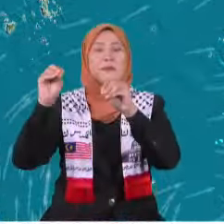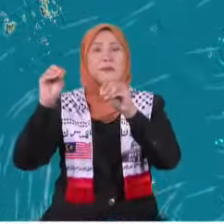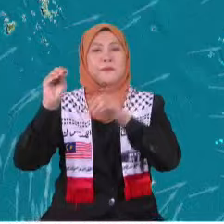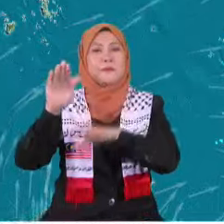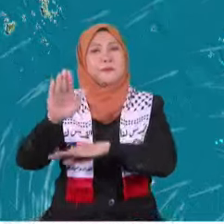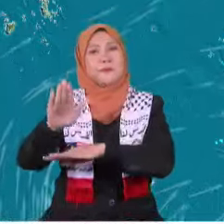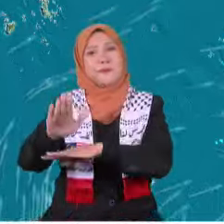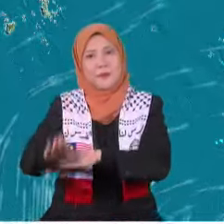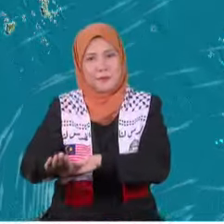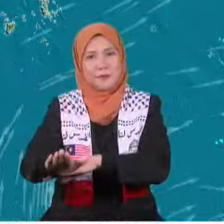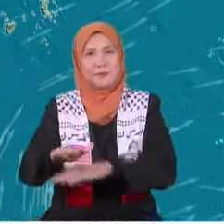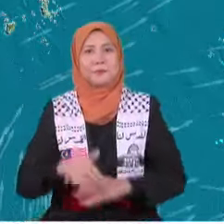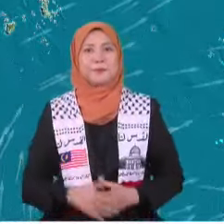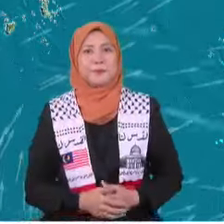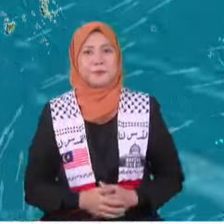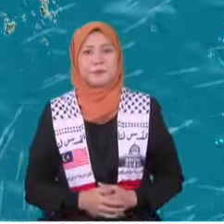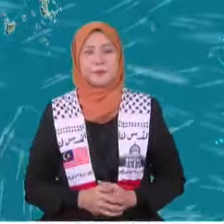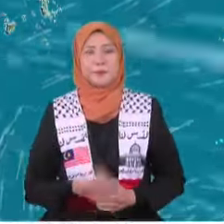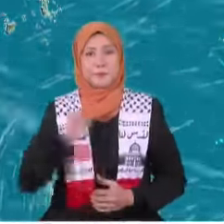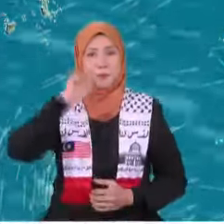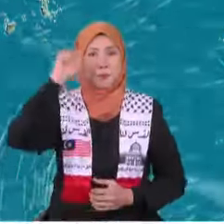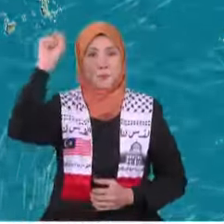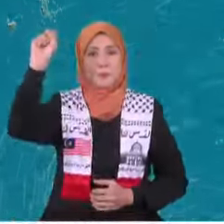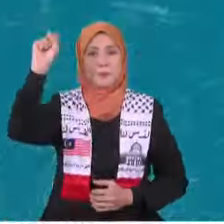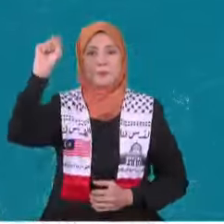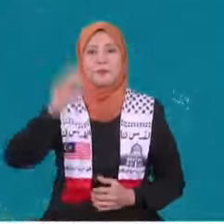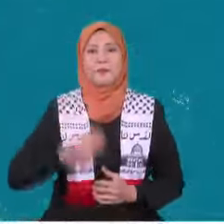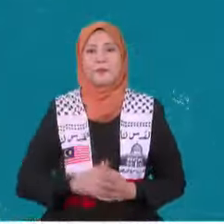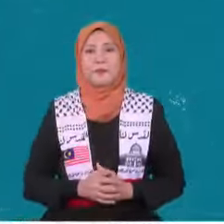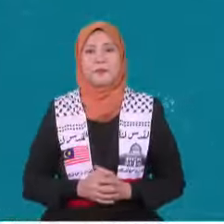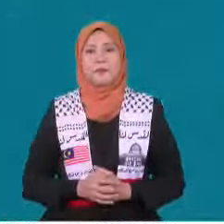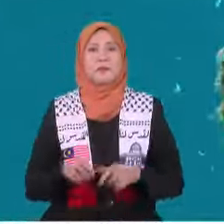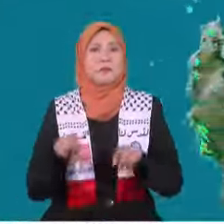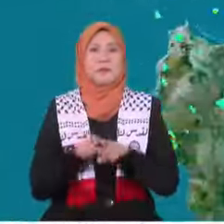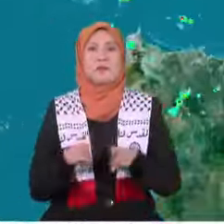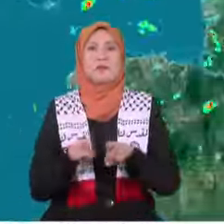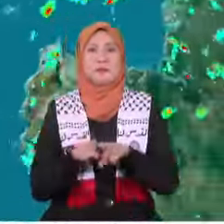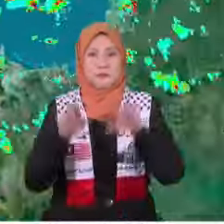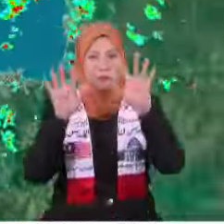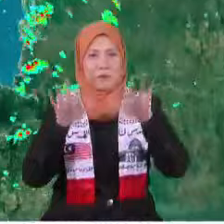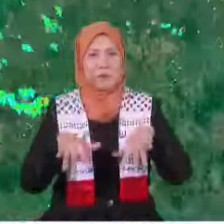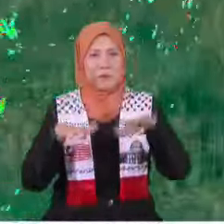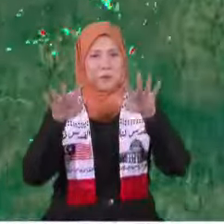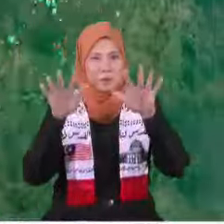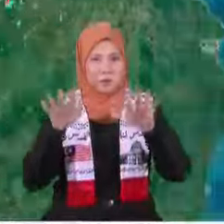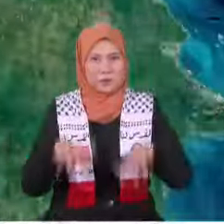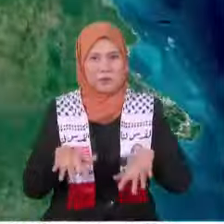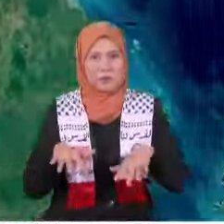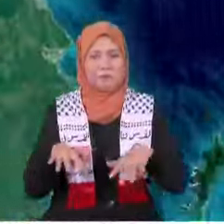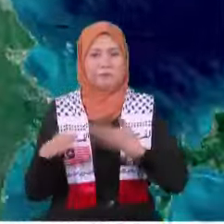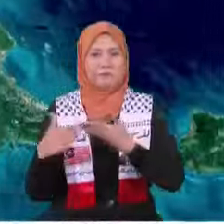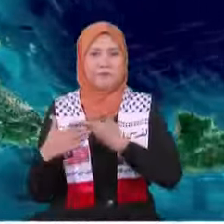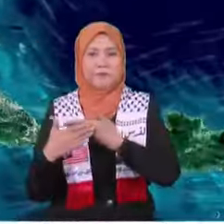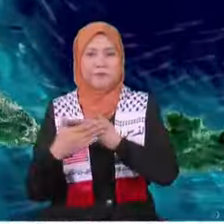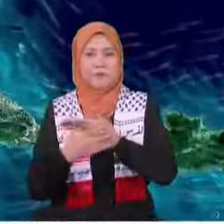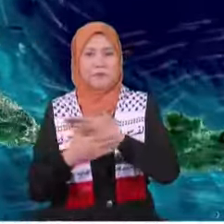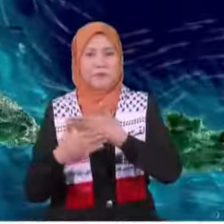lewat petang nanti. Bagi negeri Sabah, keadaan cuaca lembap juga berlaku di kebanyakan bahagian,